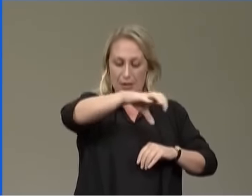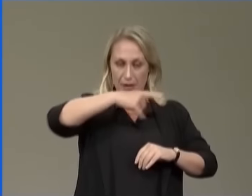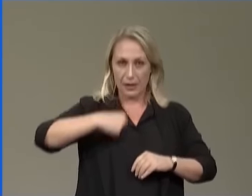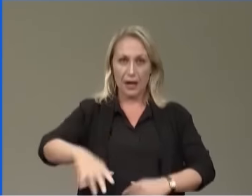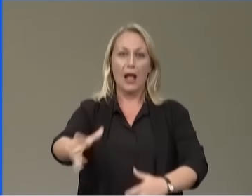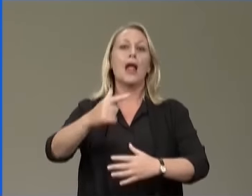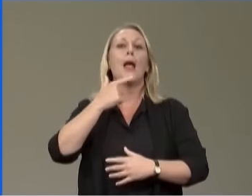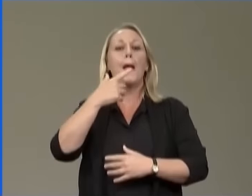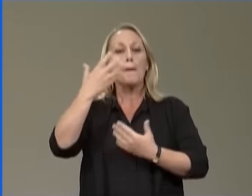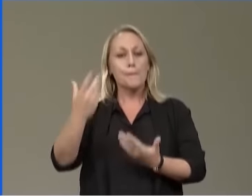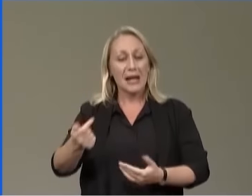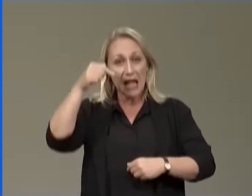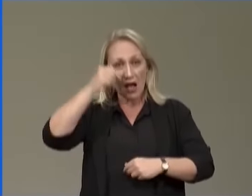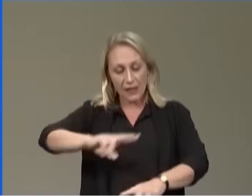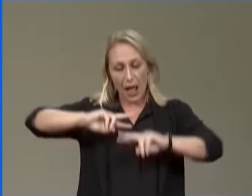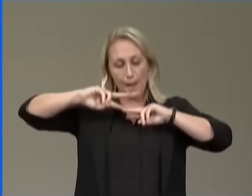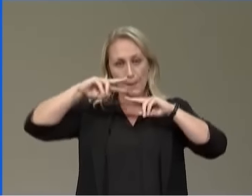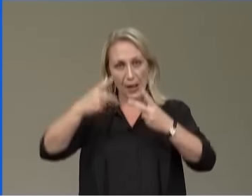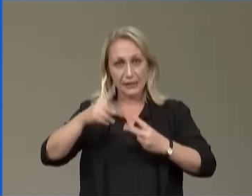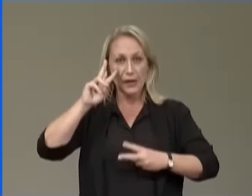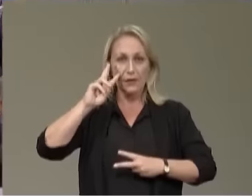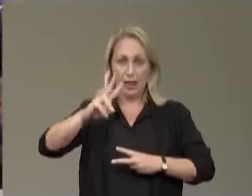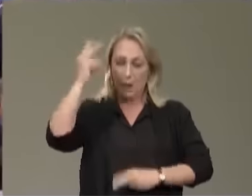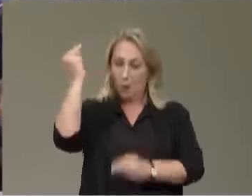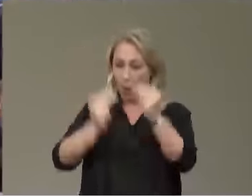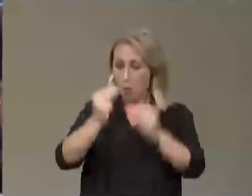απάντηση στα πραγματικά προβλήματα του τόπου.